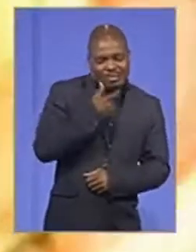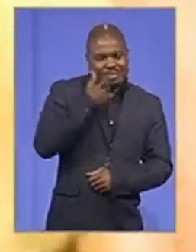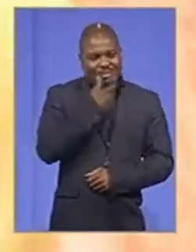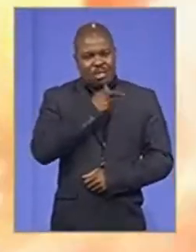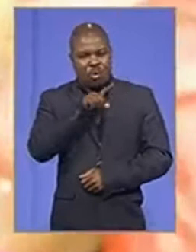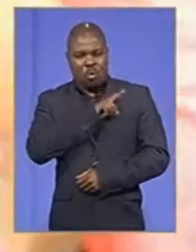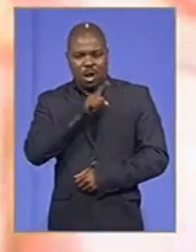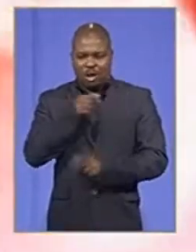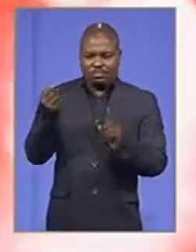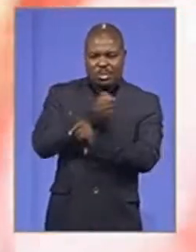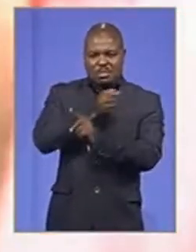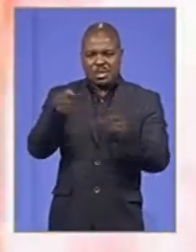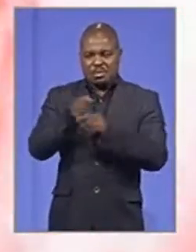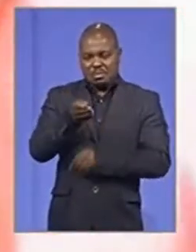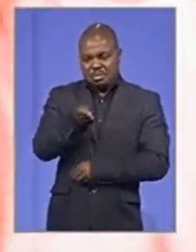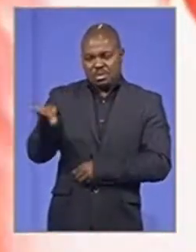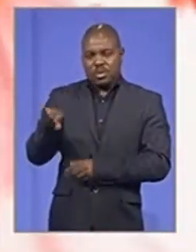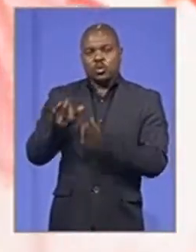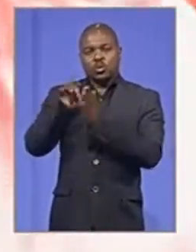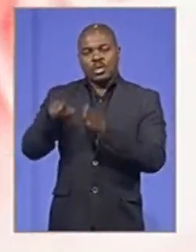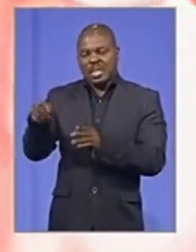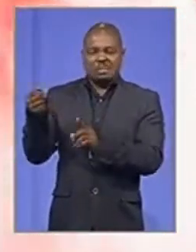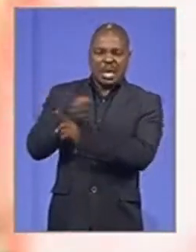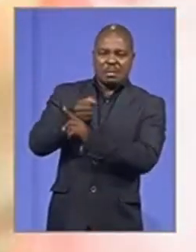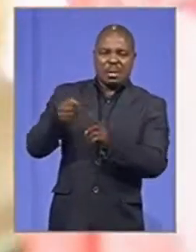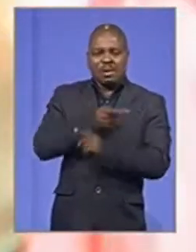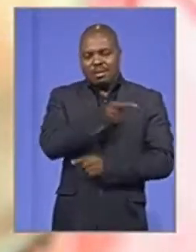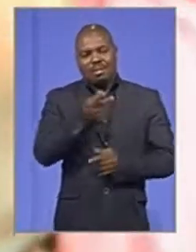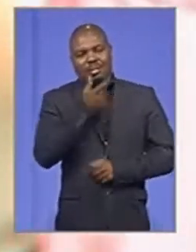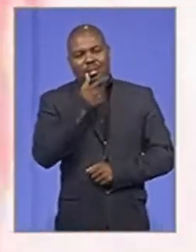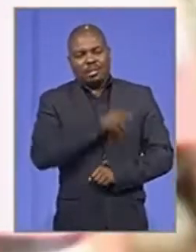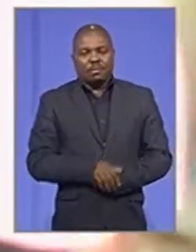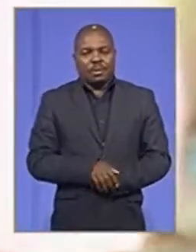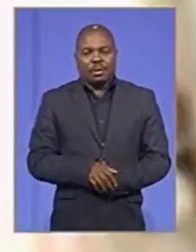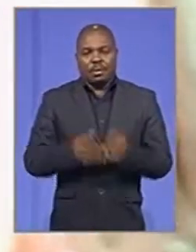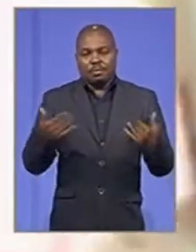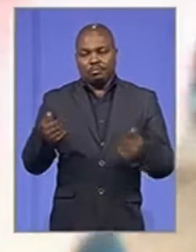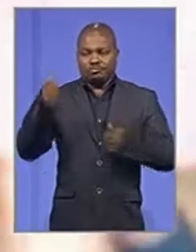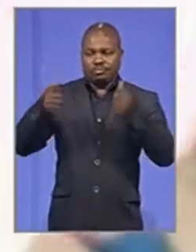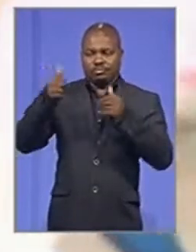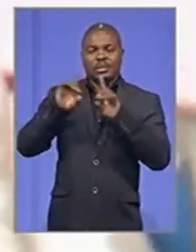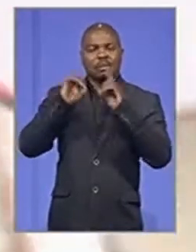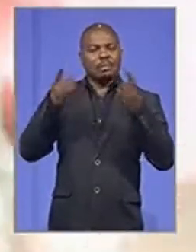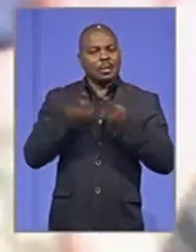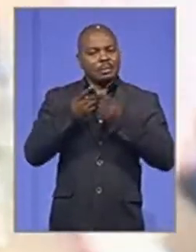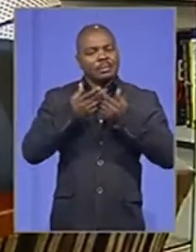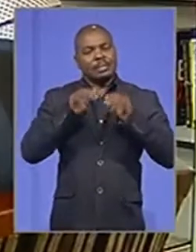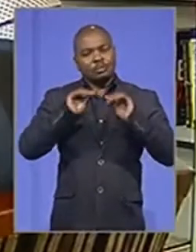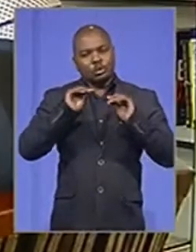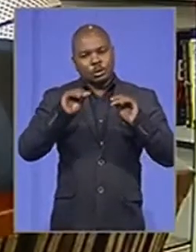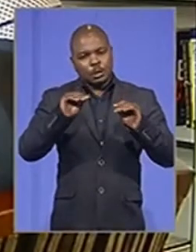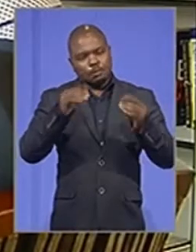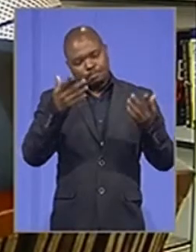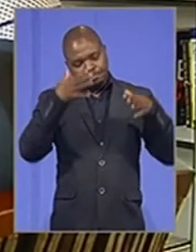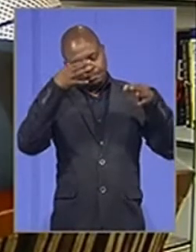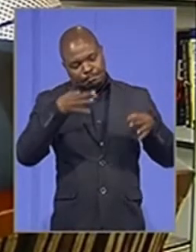tiragalo ya bogoroto le go bethwa ga morutwana ka bona. Magato ao a tšerwe ke bahlankedi ba kgoro ya thuto morago ga kgatišo ya